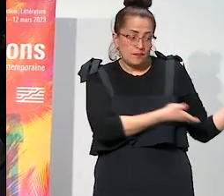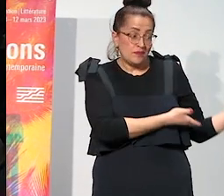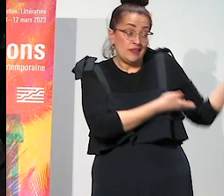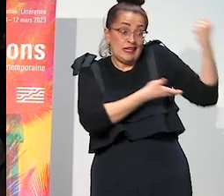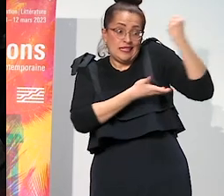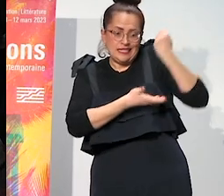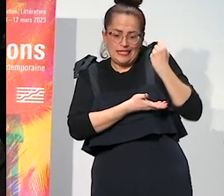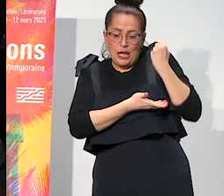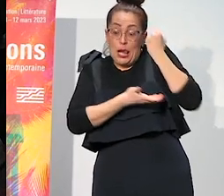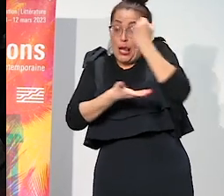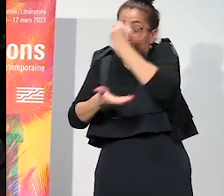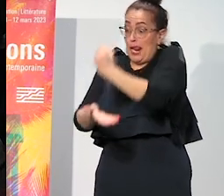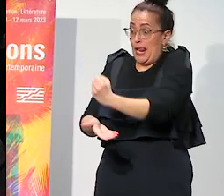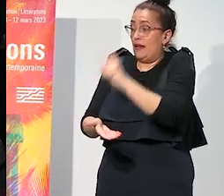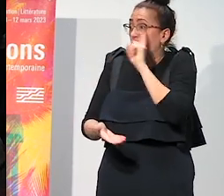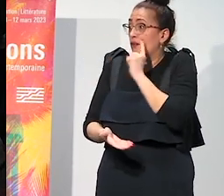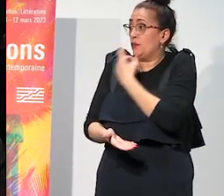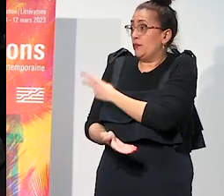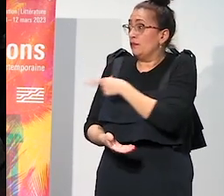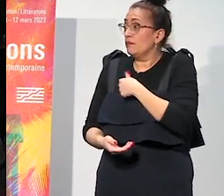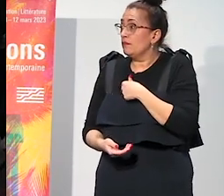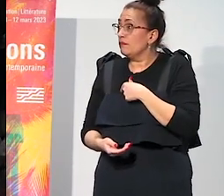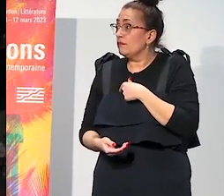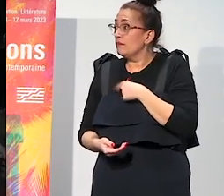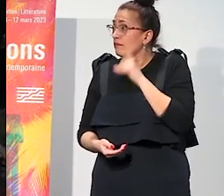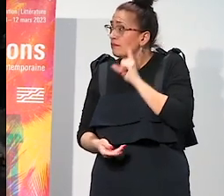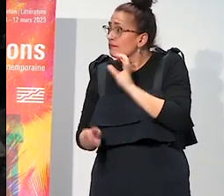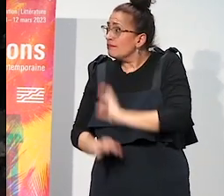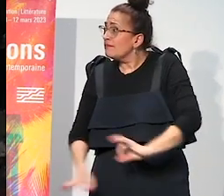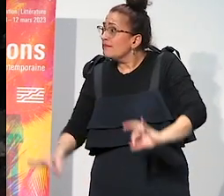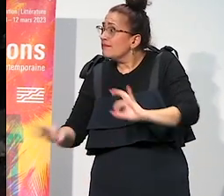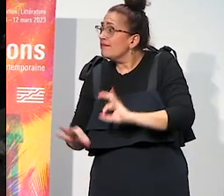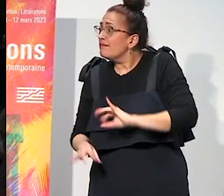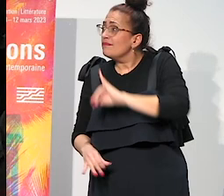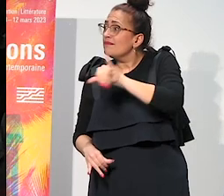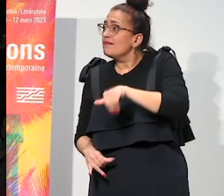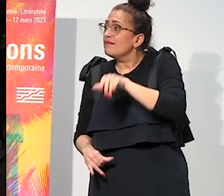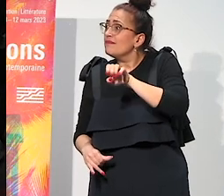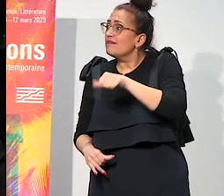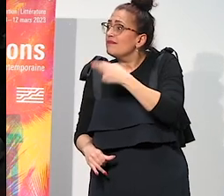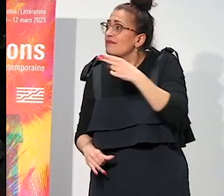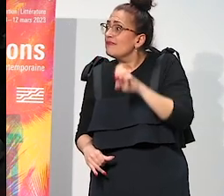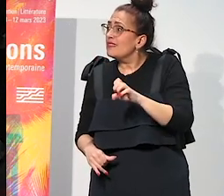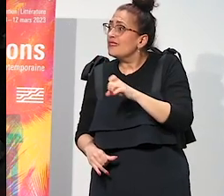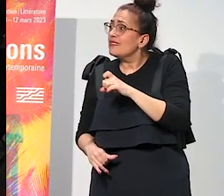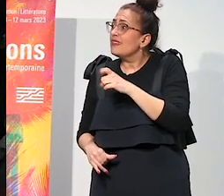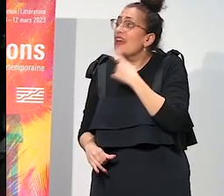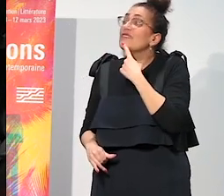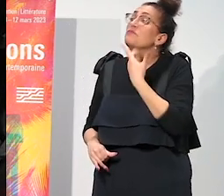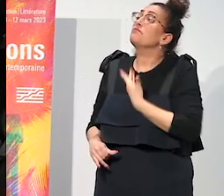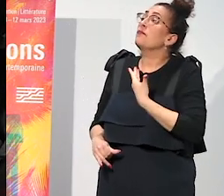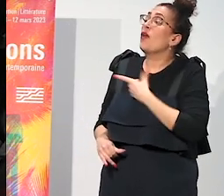mémoire pour votre fille. J'ai pas de fille. Ah, bah, pour Jeanne, je ne sais pas c'est qui Jeanne. Mais, c'est ma mère. Ah, pour votre mère, mais du